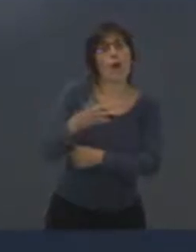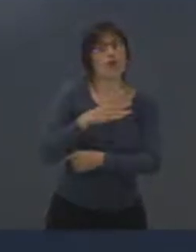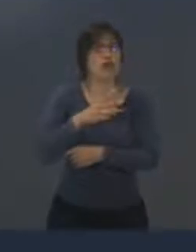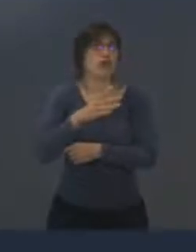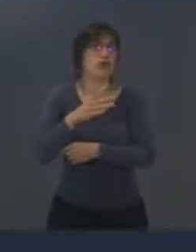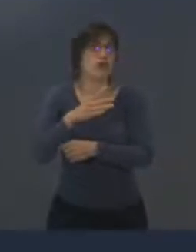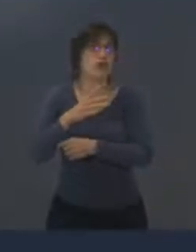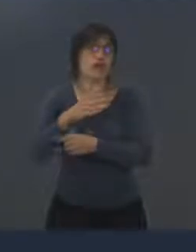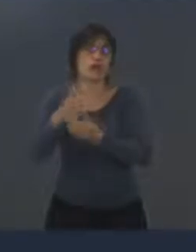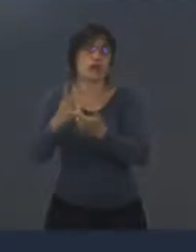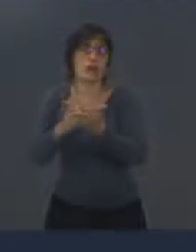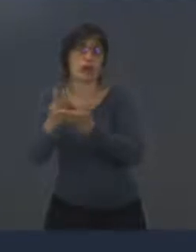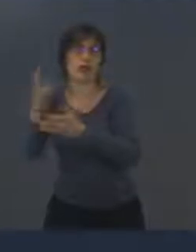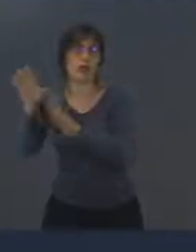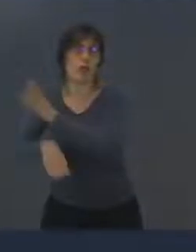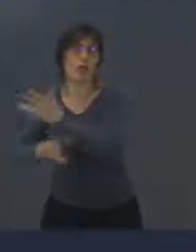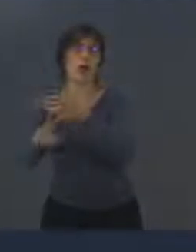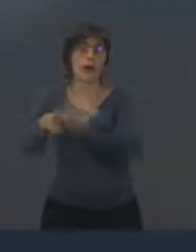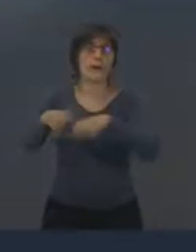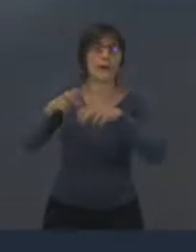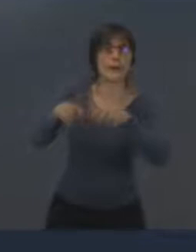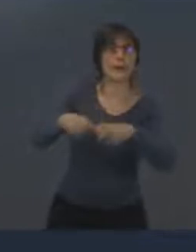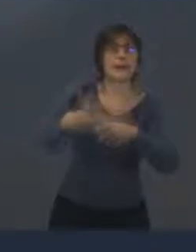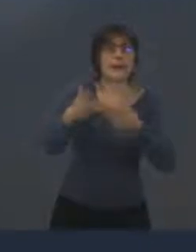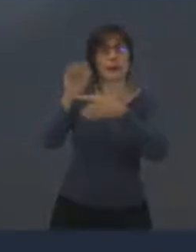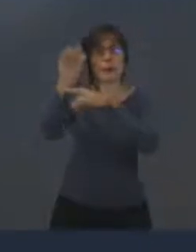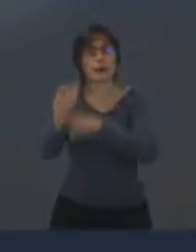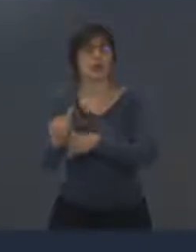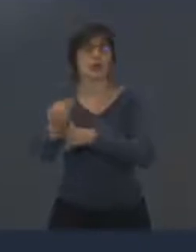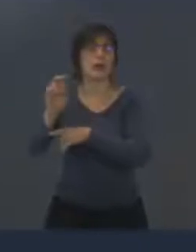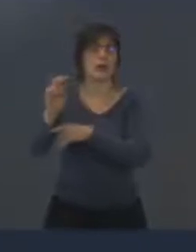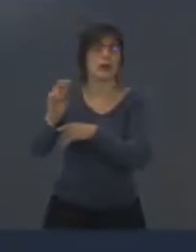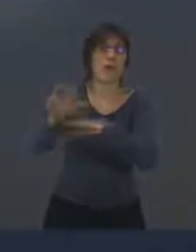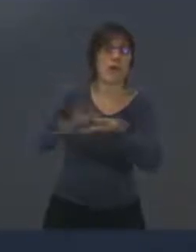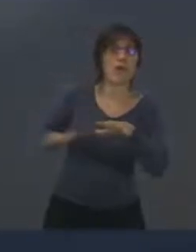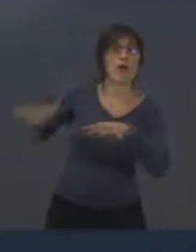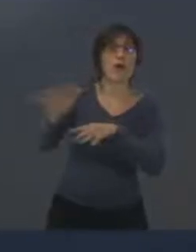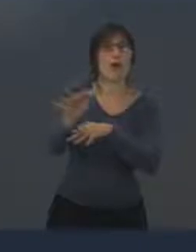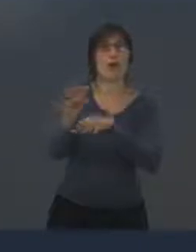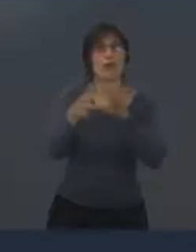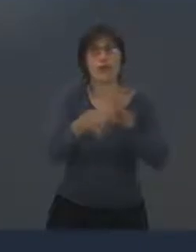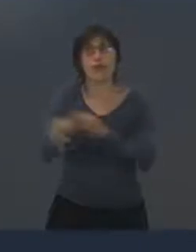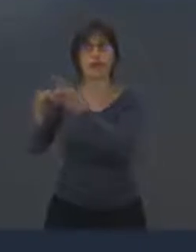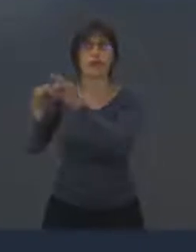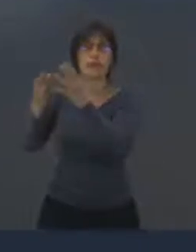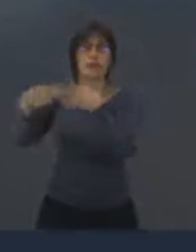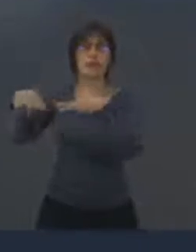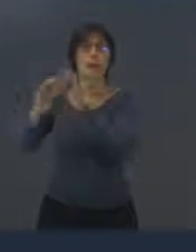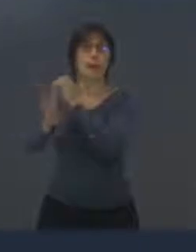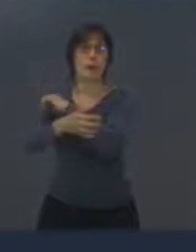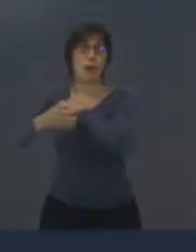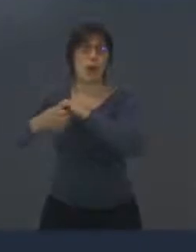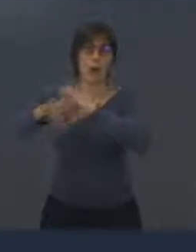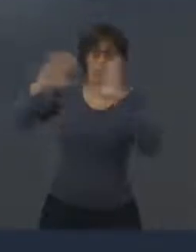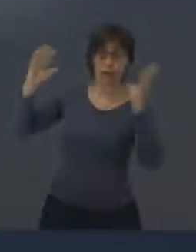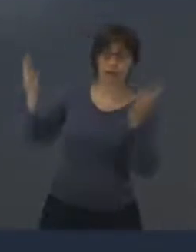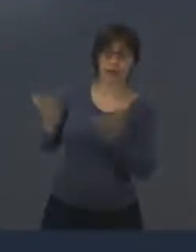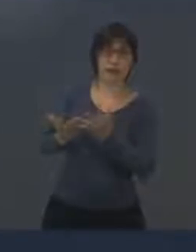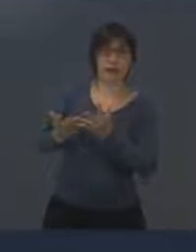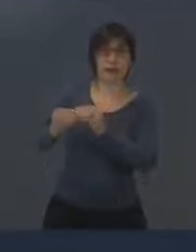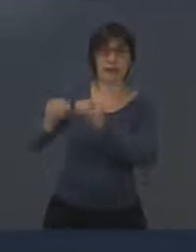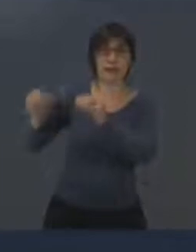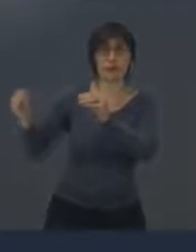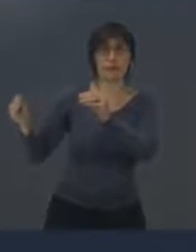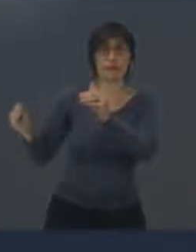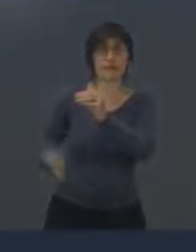moins de projets. La culture, la protection de l'environnement, la coopération internationale avec les pays pauvres, en jachère. Oui, nous